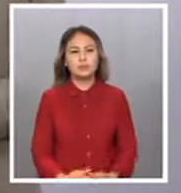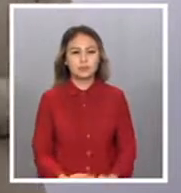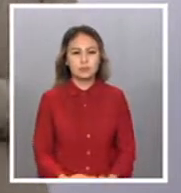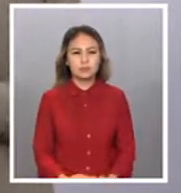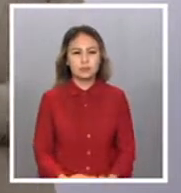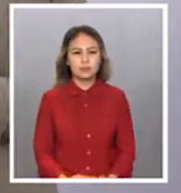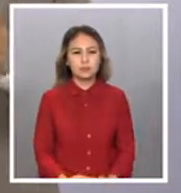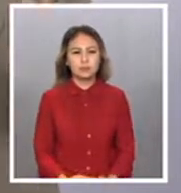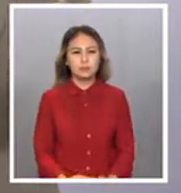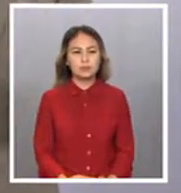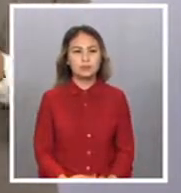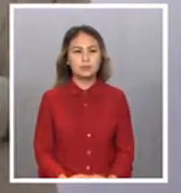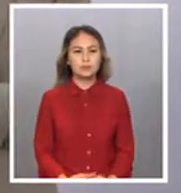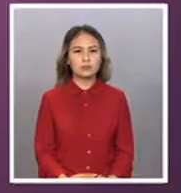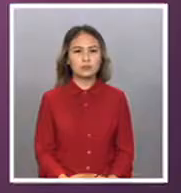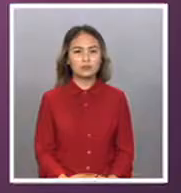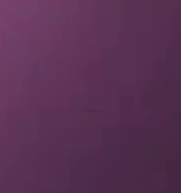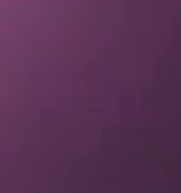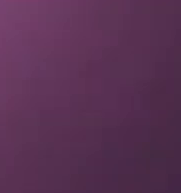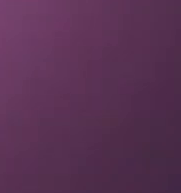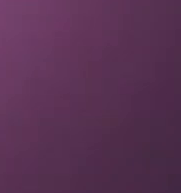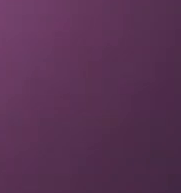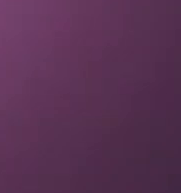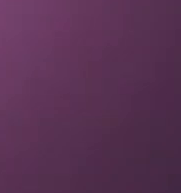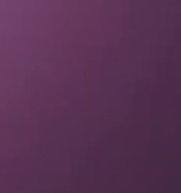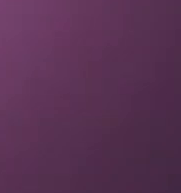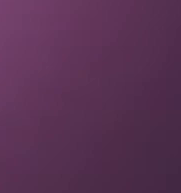сабақта кездескенше, сау болыңыздар.